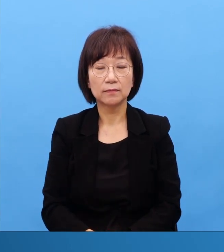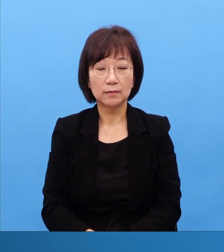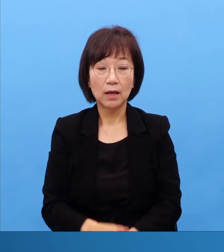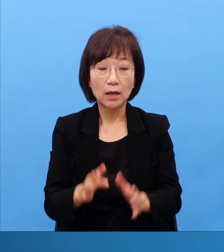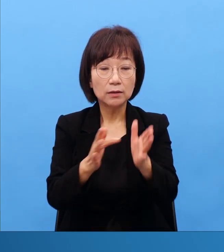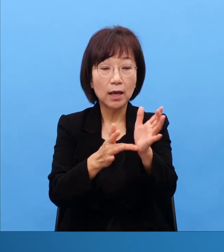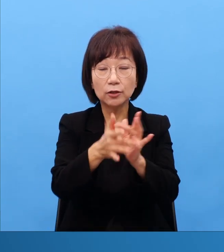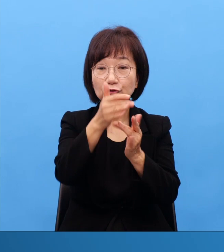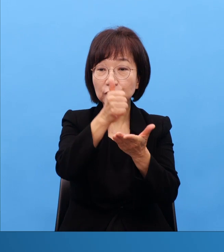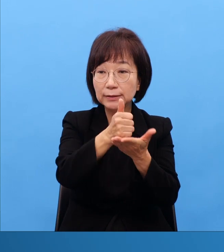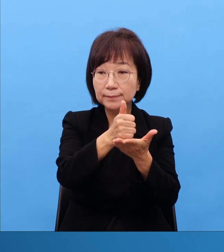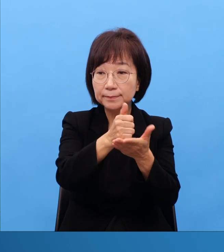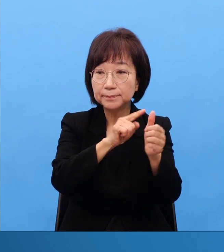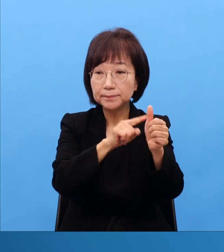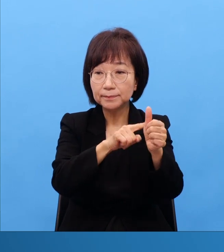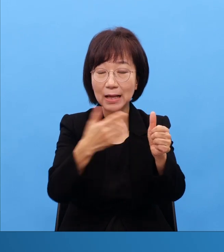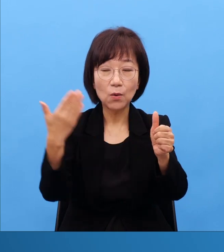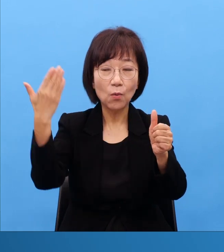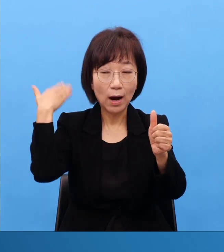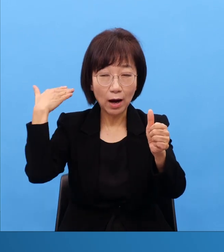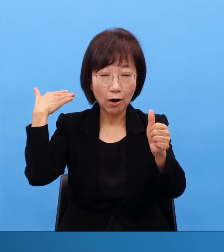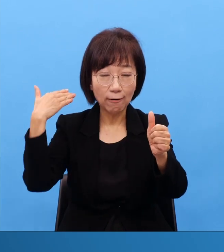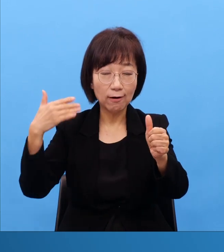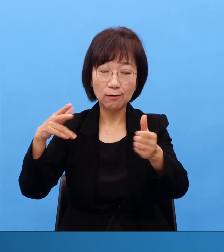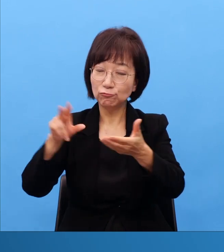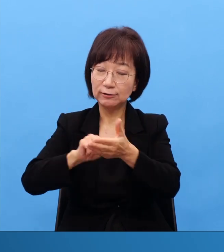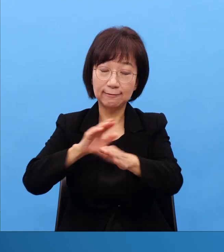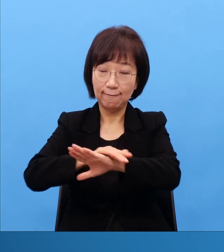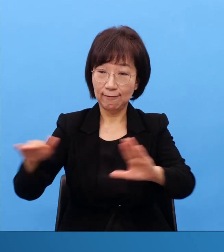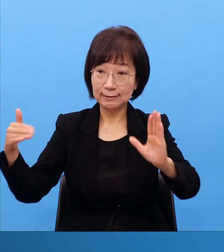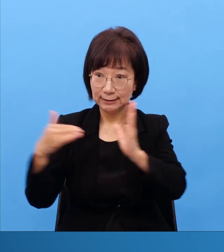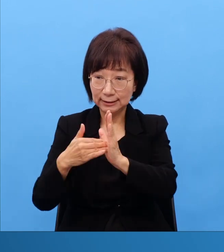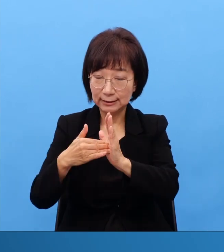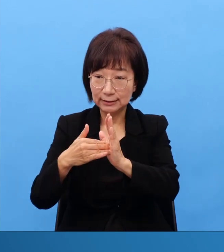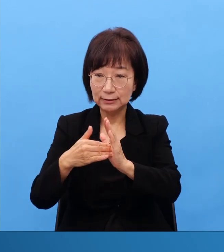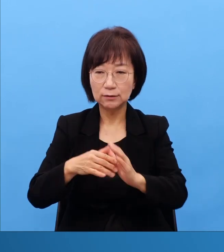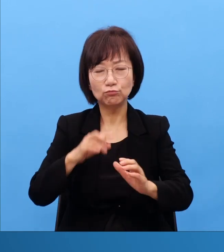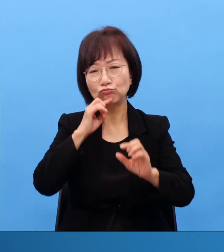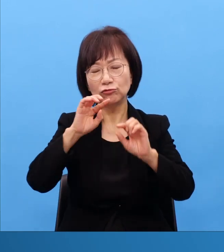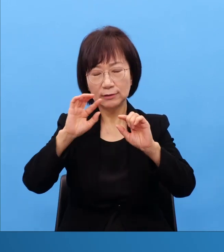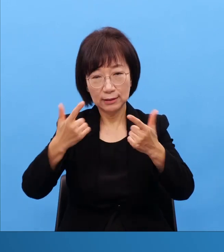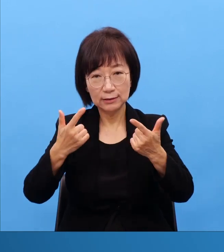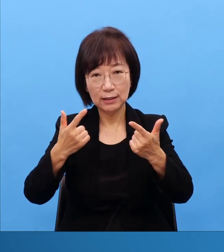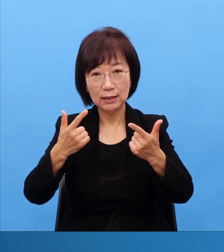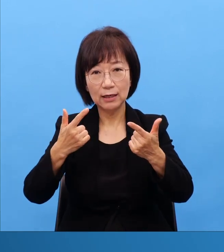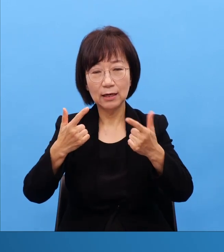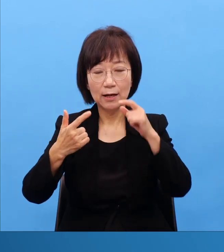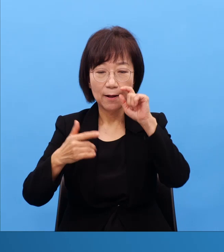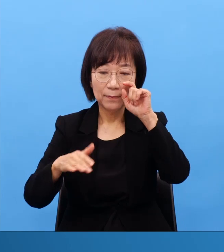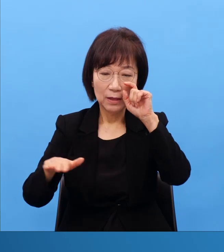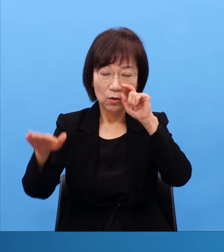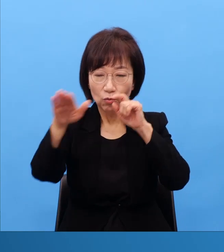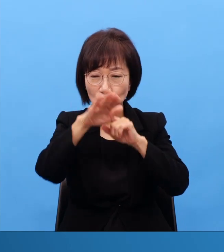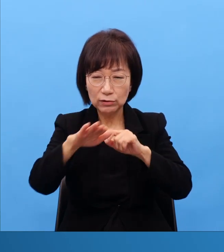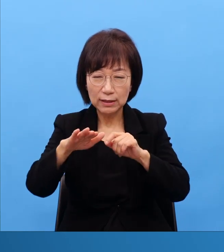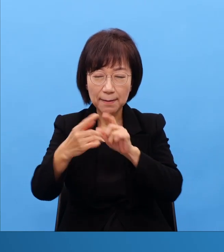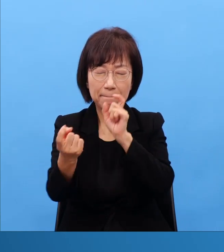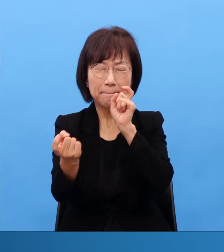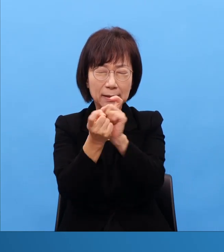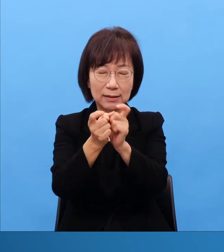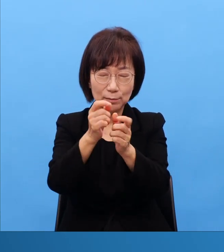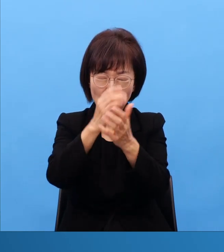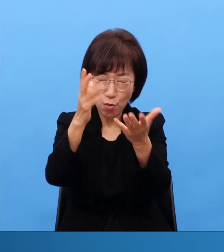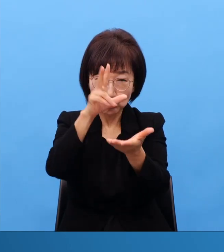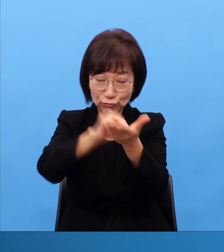It's not just the past that has been 지금 solved. 여러분 가는 곳에 모든 흑암 세계를 끝내고 여러분을 건지셨다. 그 말이요. Wherever you go, all